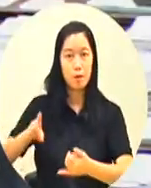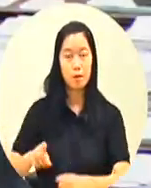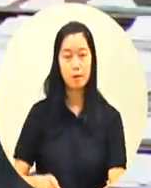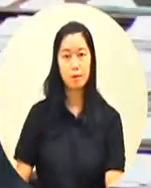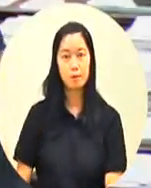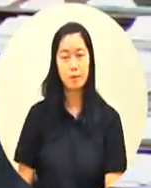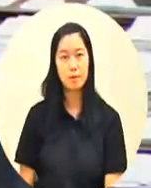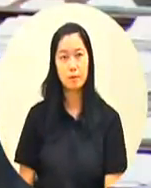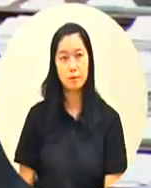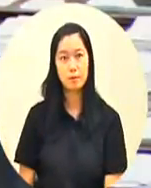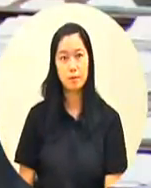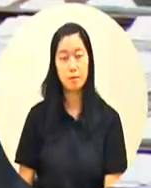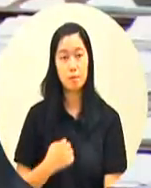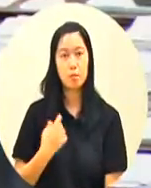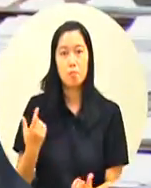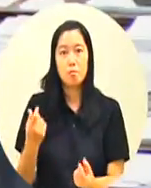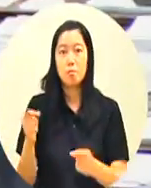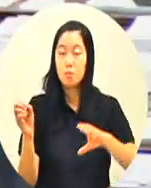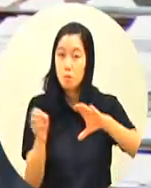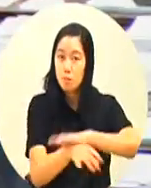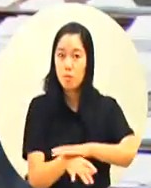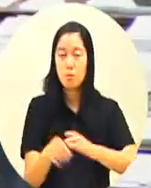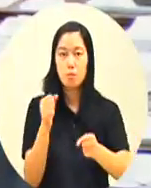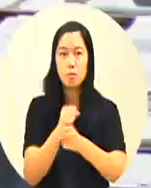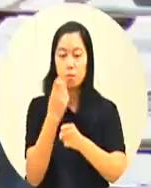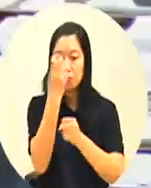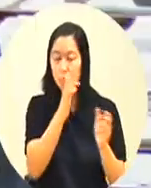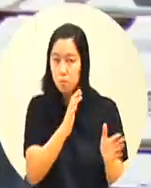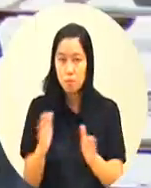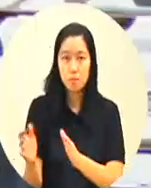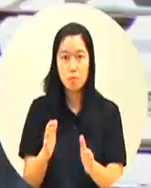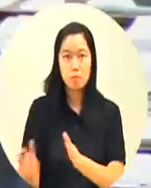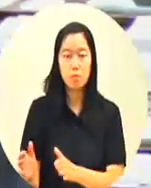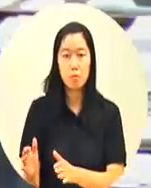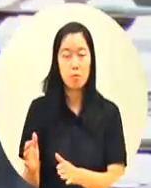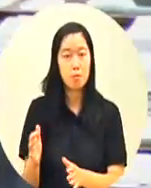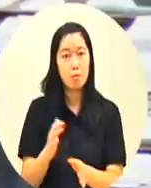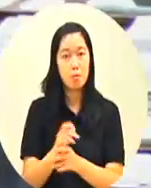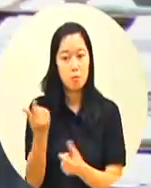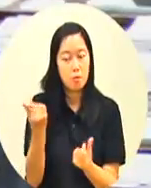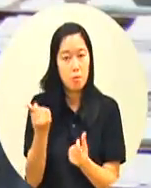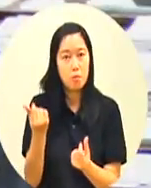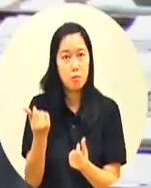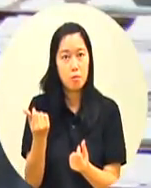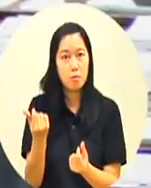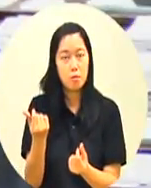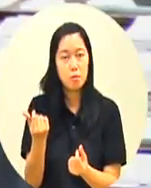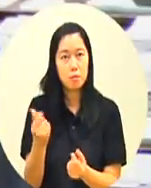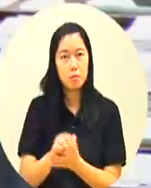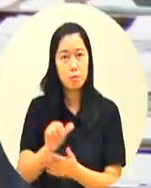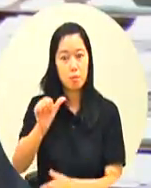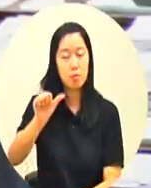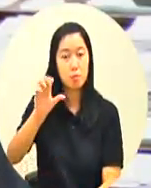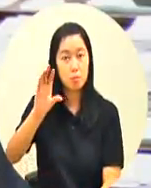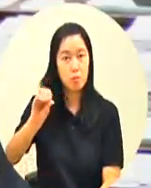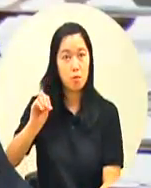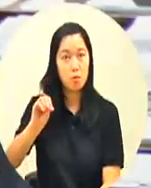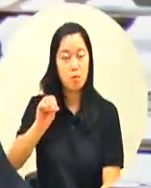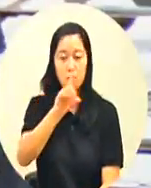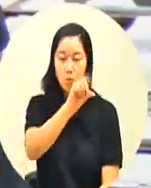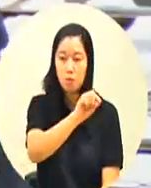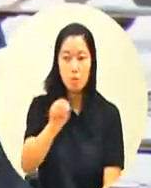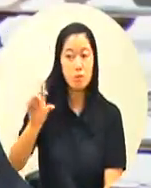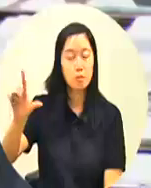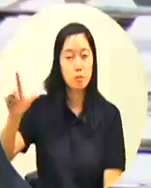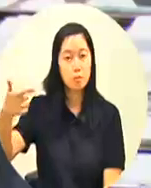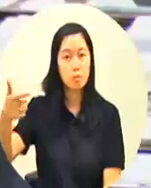我们也在这里面放了所谓的监理的检查的费用，你们一公里要我记得是五万多、 5万到6万之间， 对